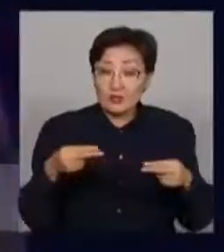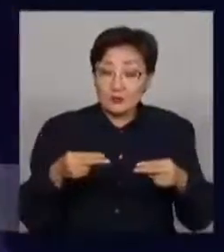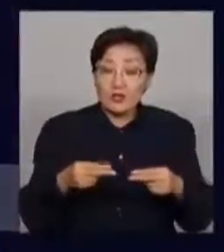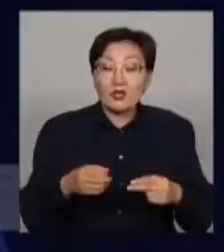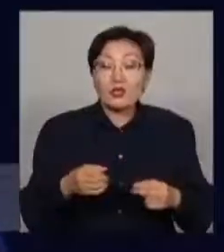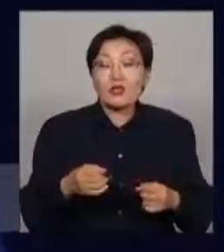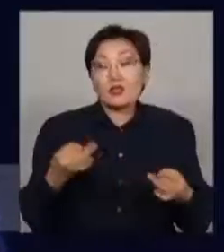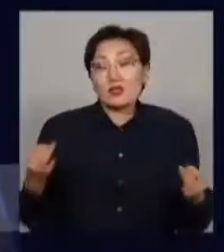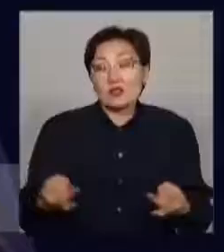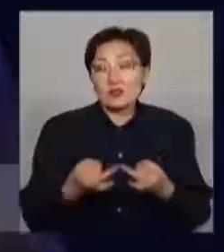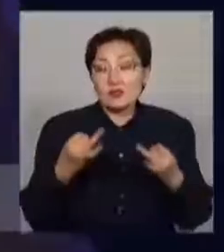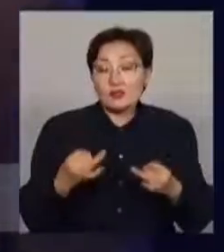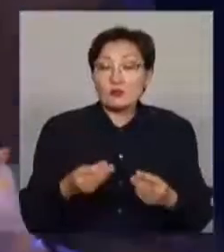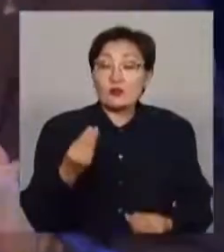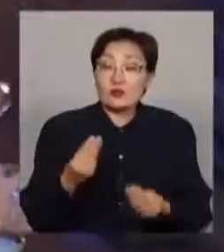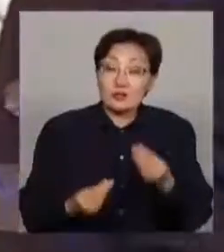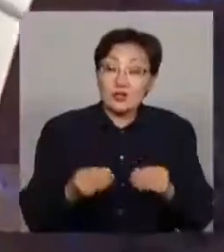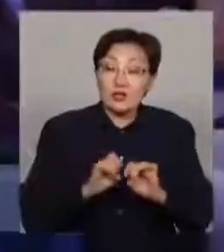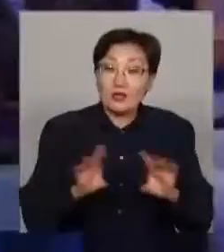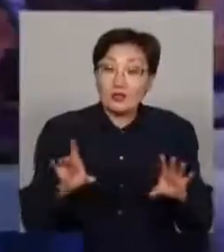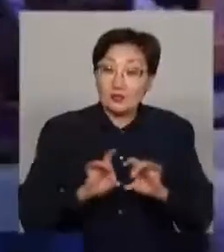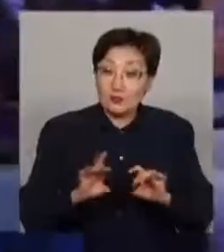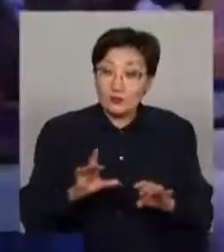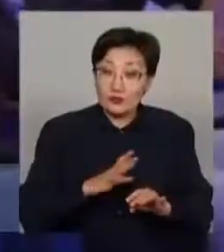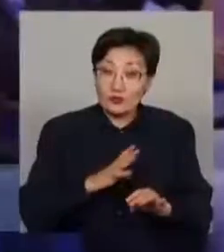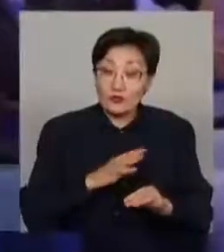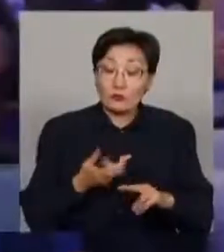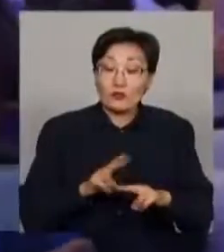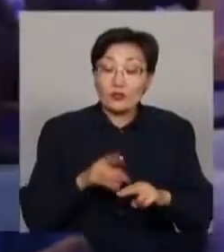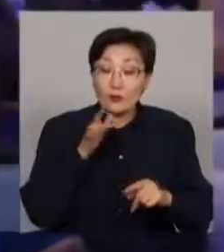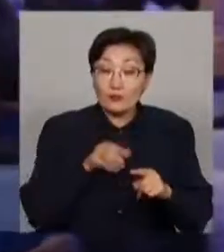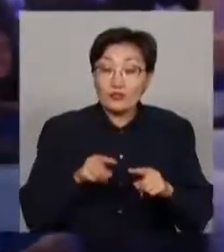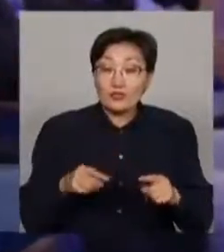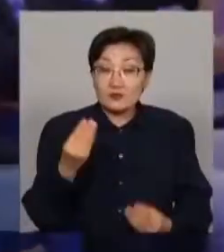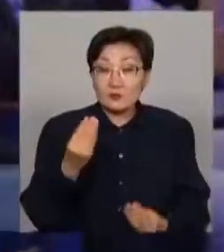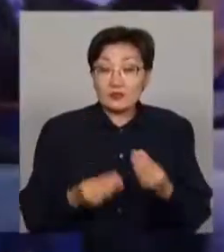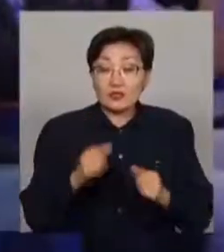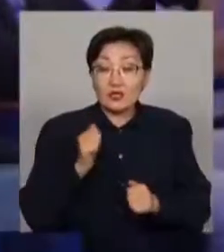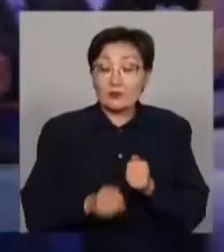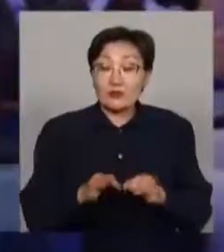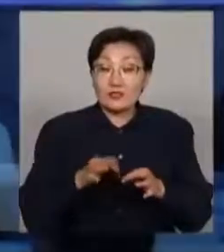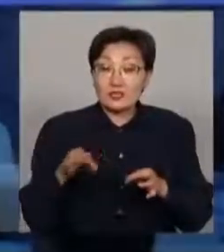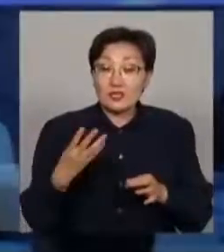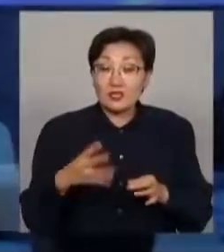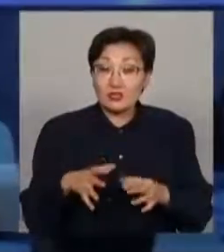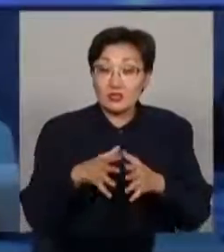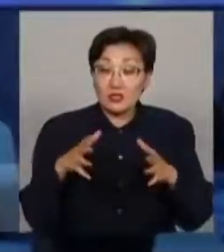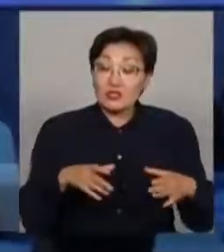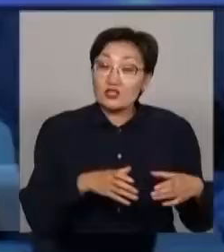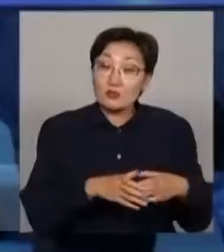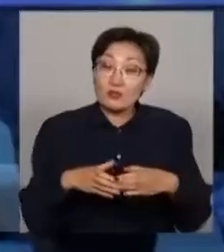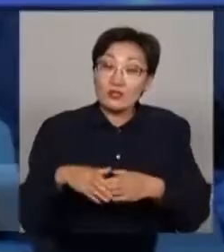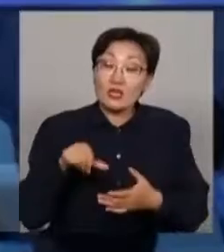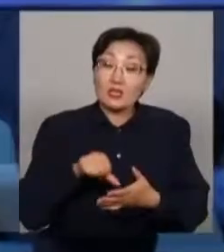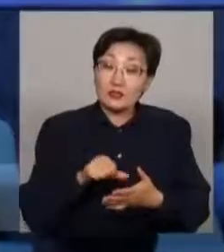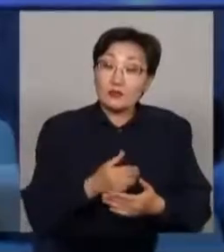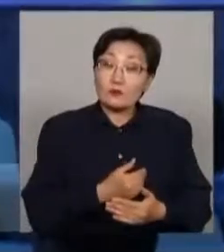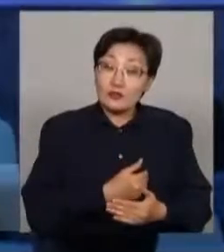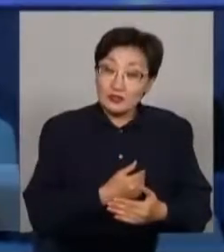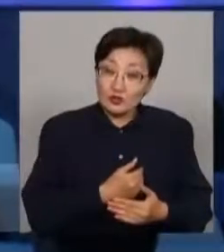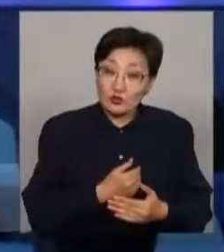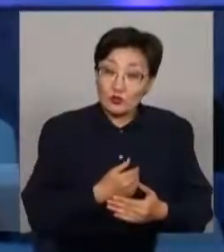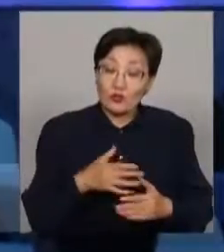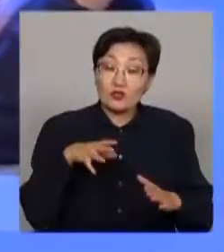шағын көріністермен көрерменді күлкіге қарық қылды. Бұл маусымдық ойынға еліміздің әр өңірінен 40-тан астам командаға түсуге ниет білдіріпті,